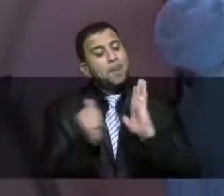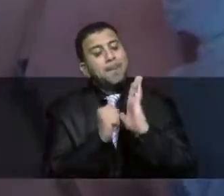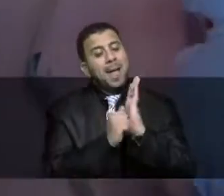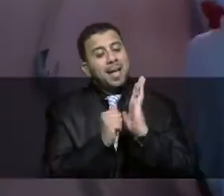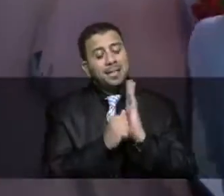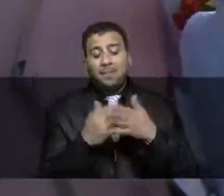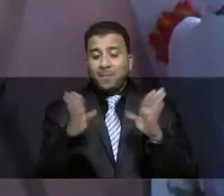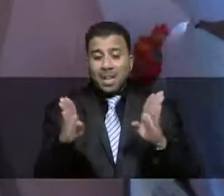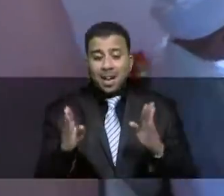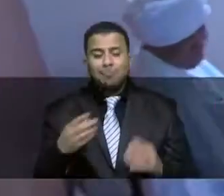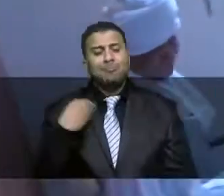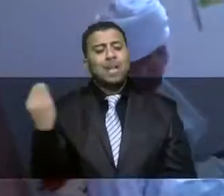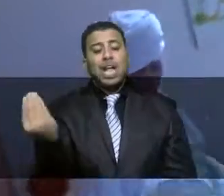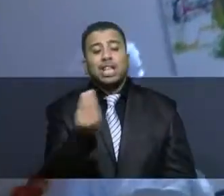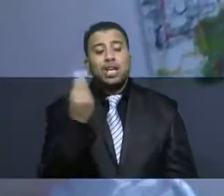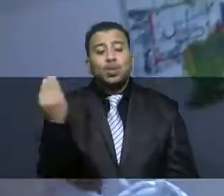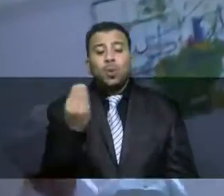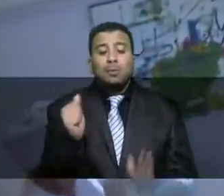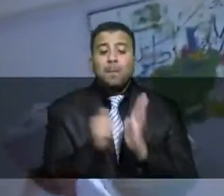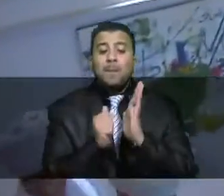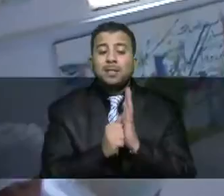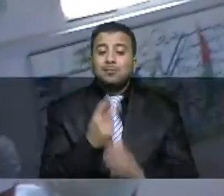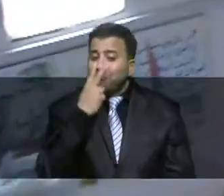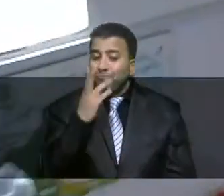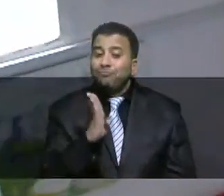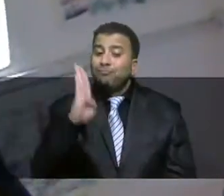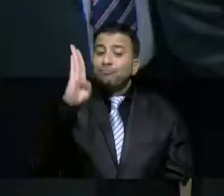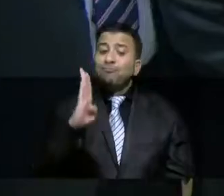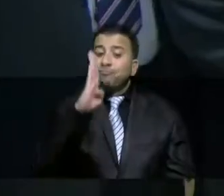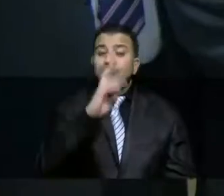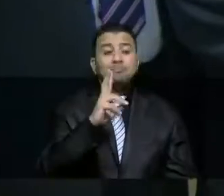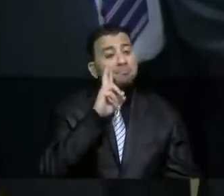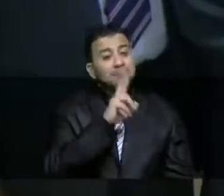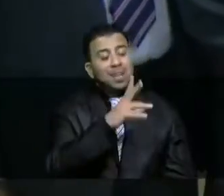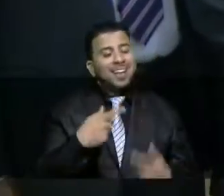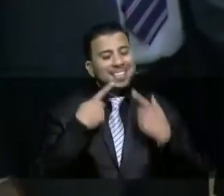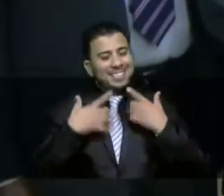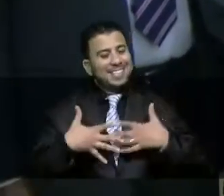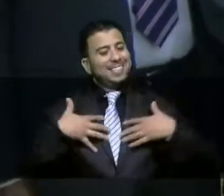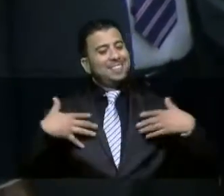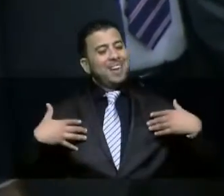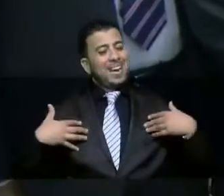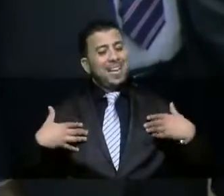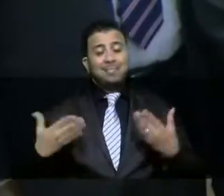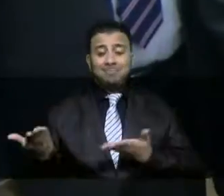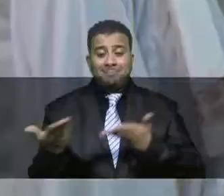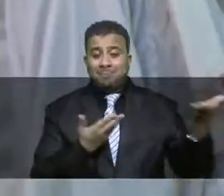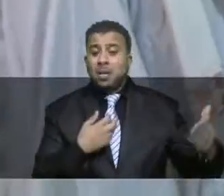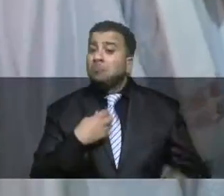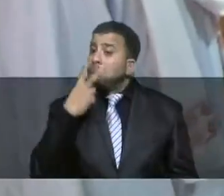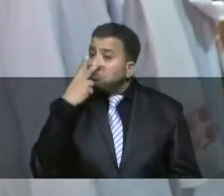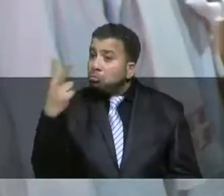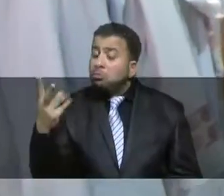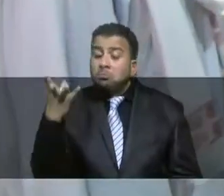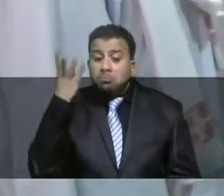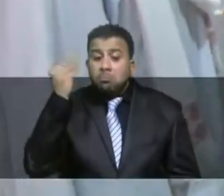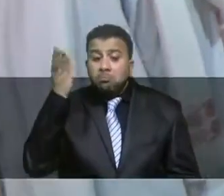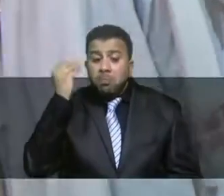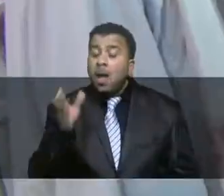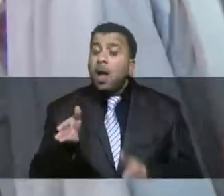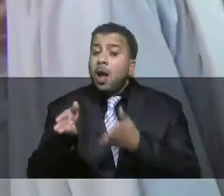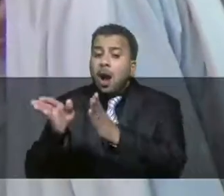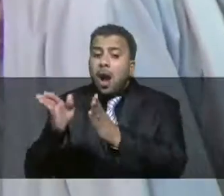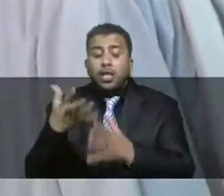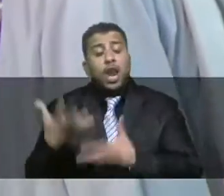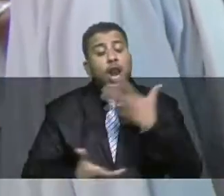قام الحاضرون بالتجوال في أرجائه وقد ازدان فرحا باستقبالهم، واطلعوا على مرافقه المختلفة من قاعة